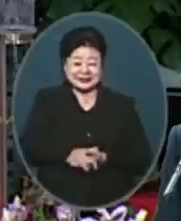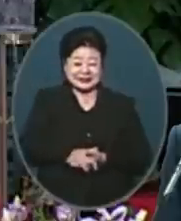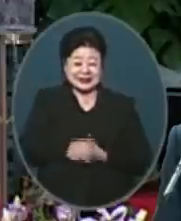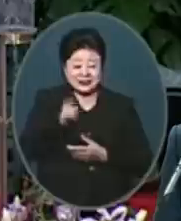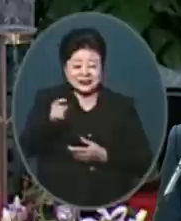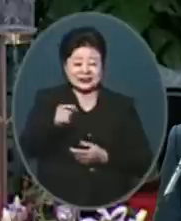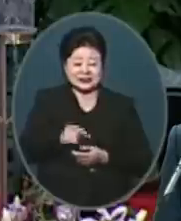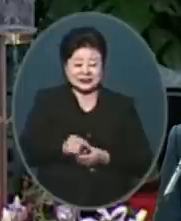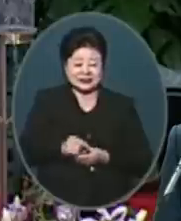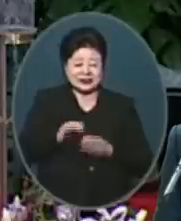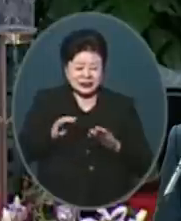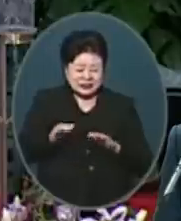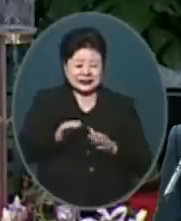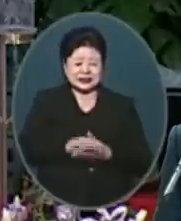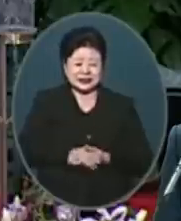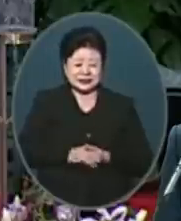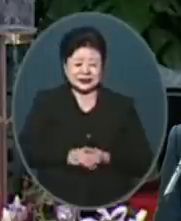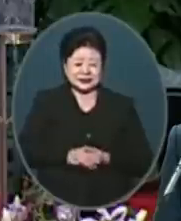그것이 현실적인